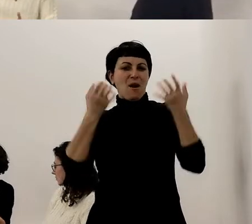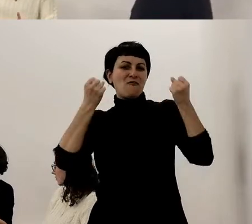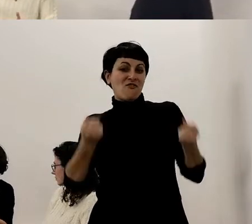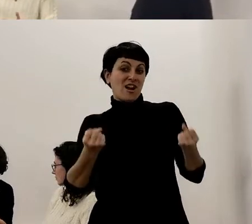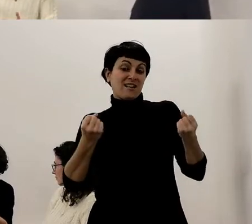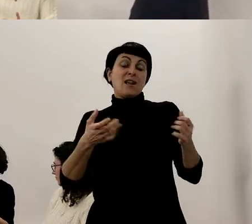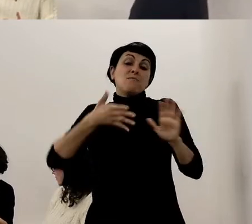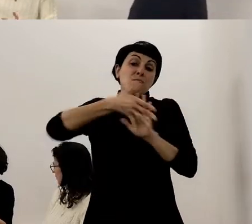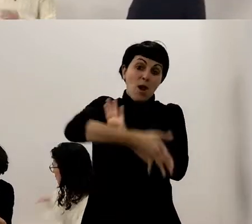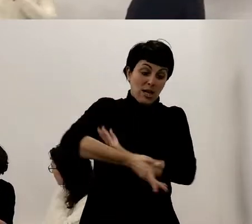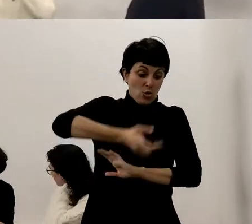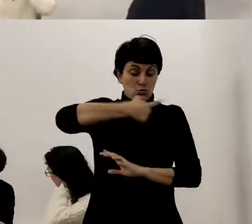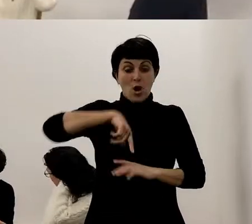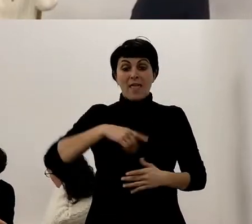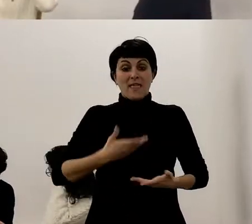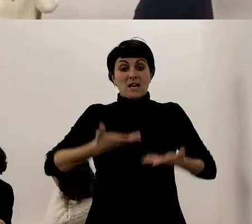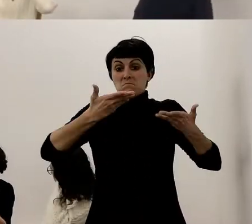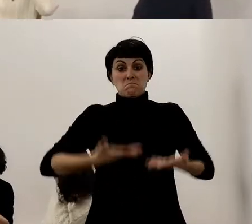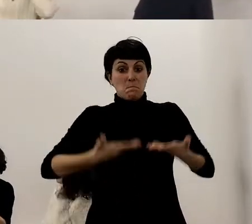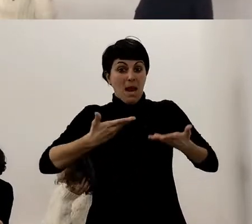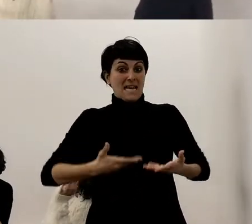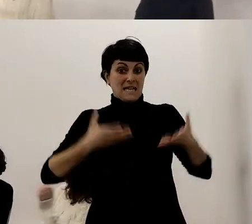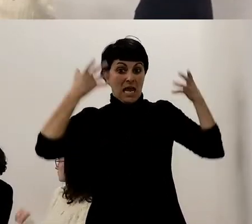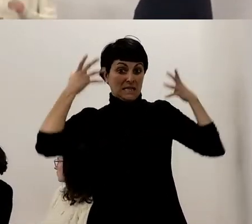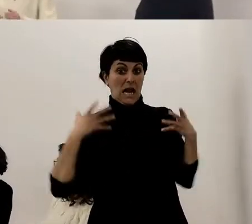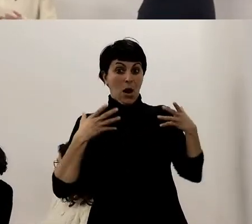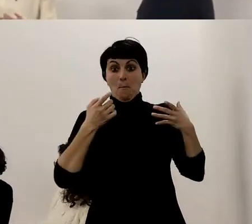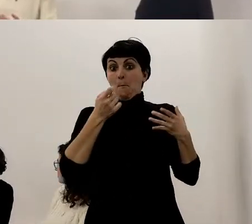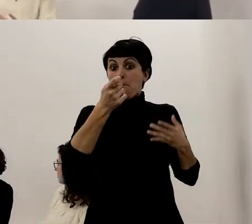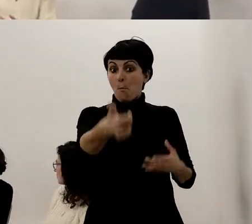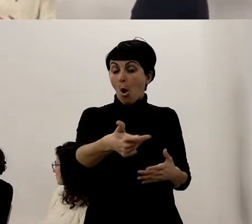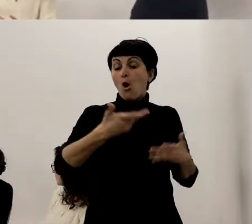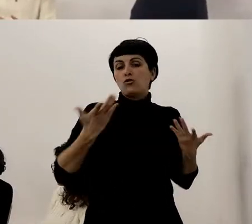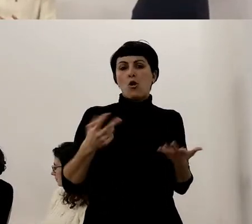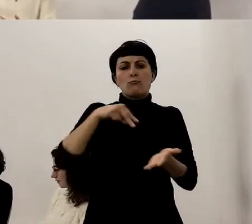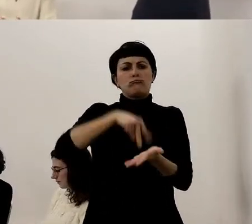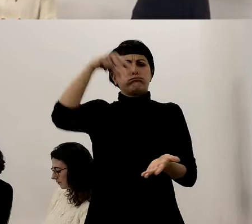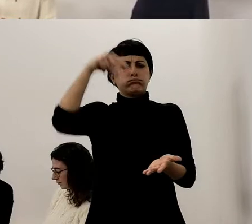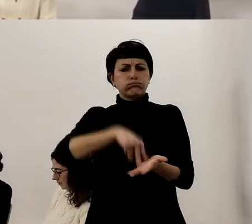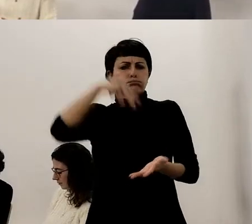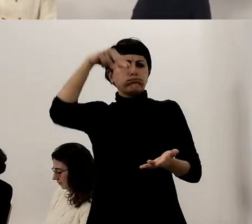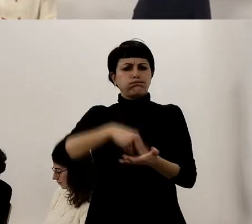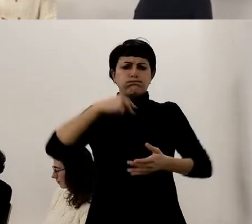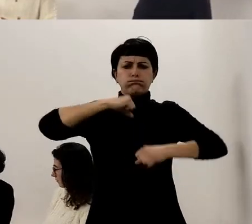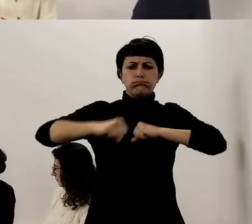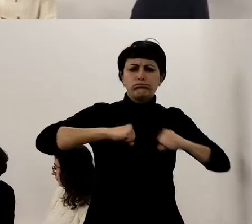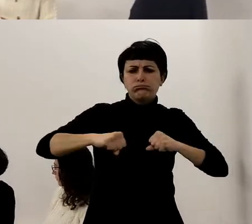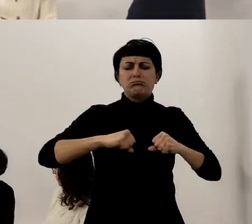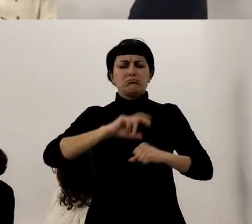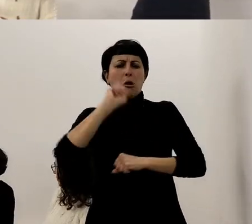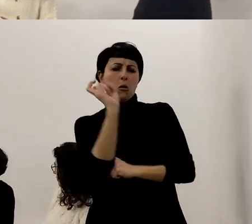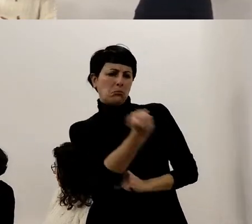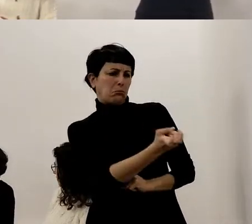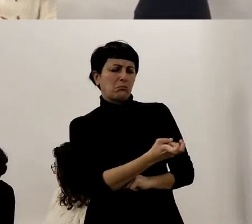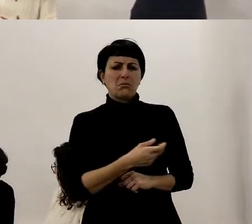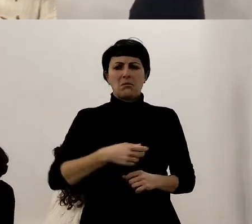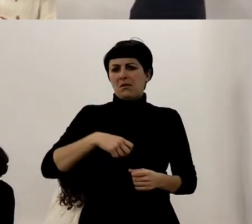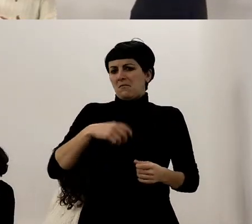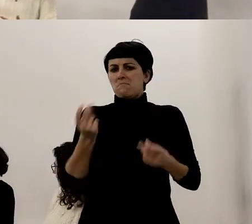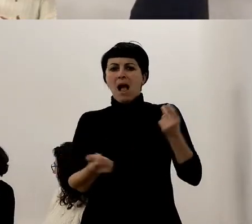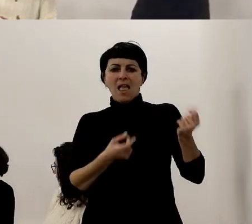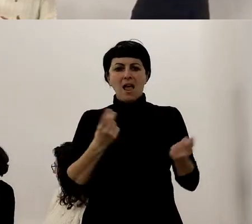motivat pel fet de que com que són gegants molt lleugers ens permet saltar, brincar i córrer si fa falta amb els gegants,